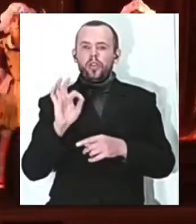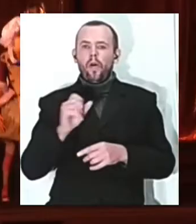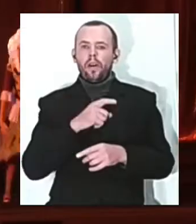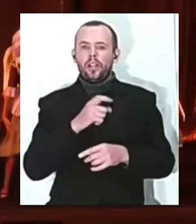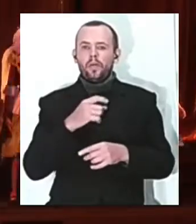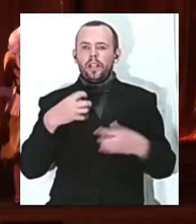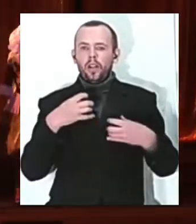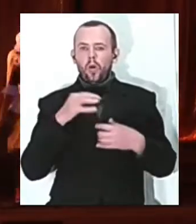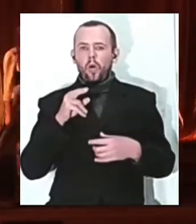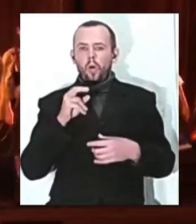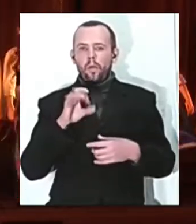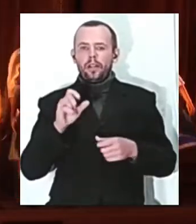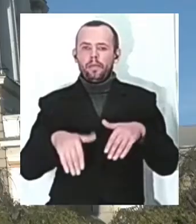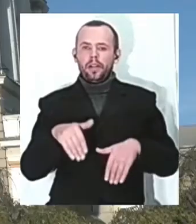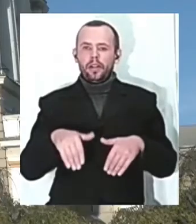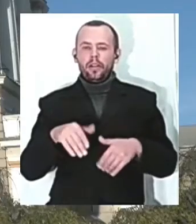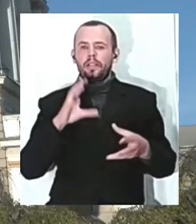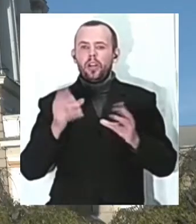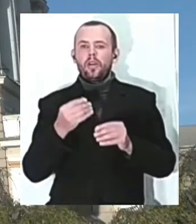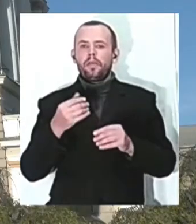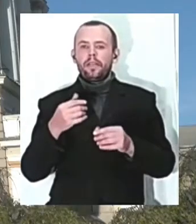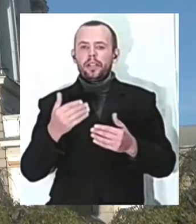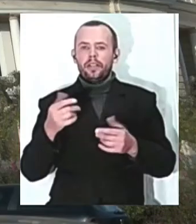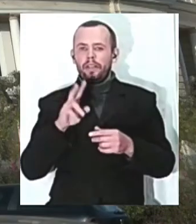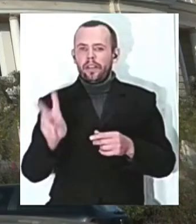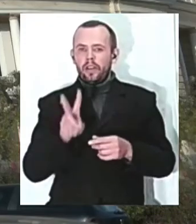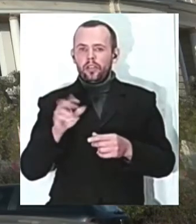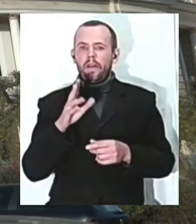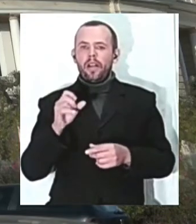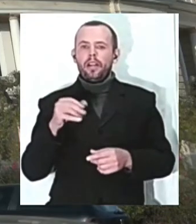Загалом вистава триватиме 2 години. Влада Матвійчук, Сергій Кобилянський. Новини на Суспільному. Одеса.